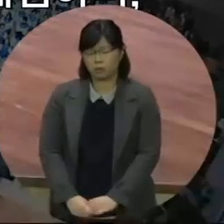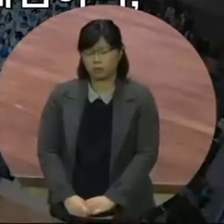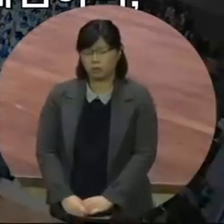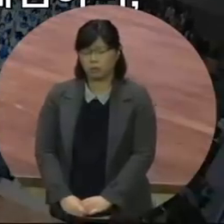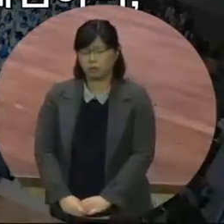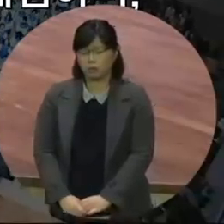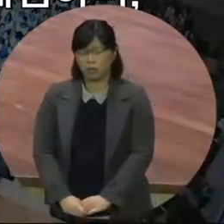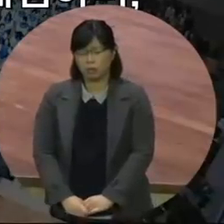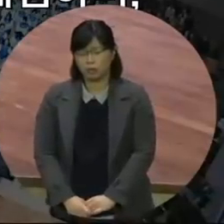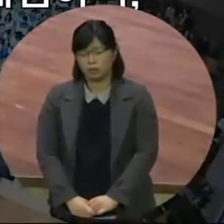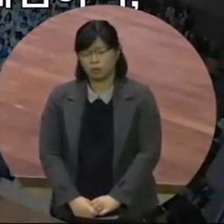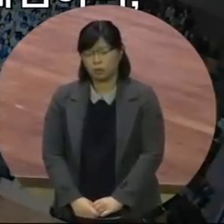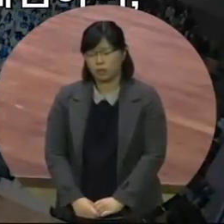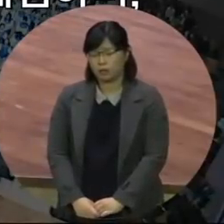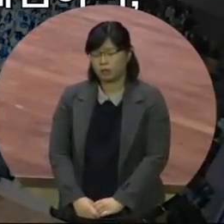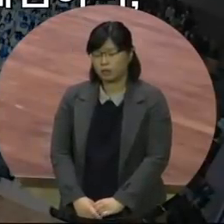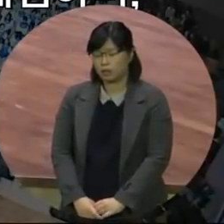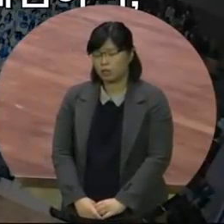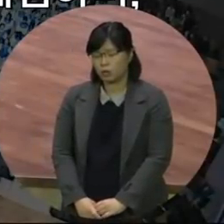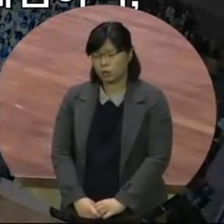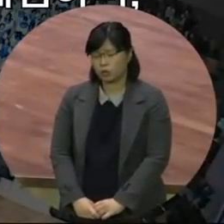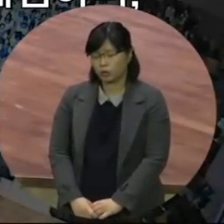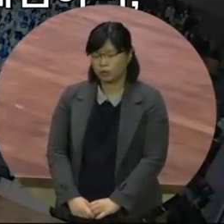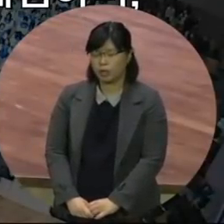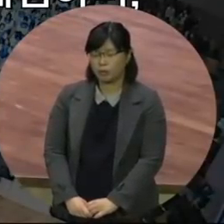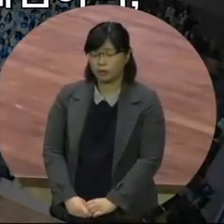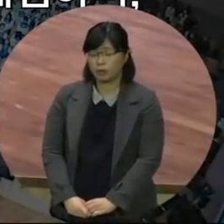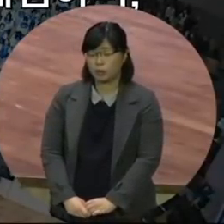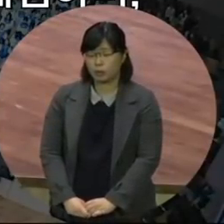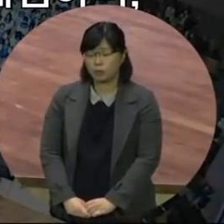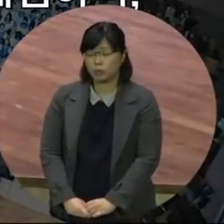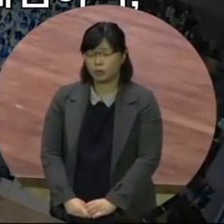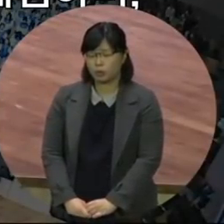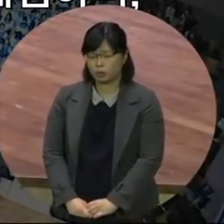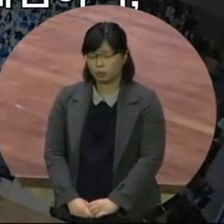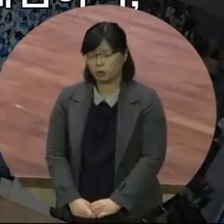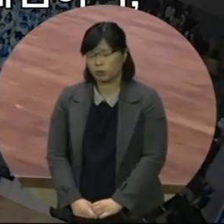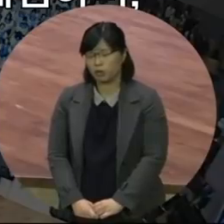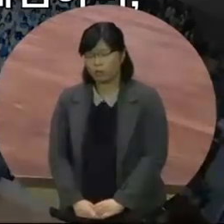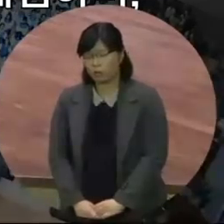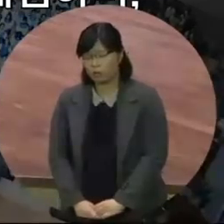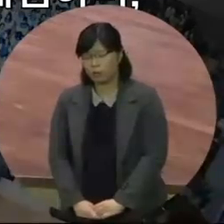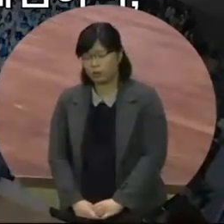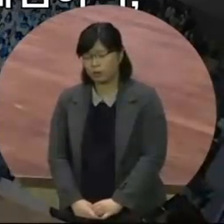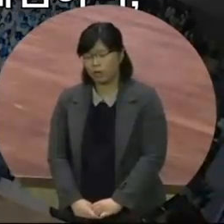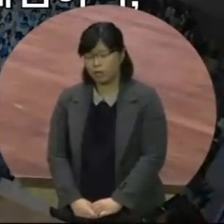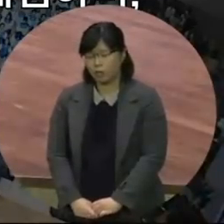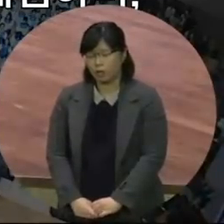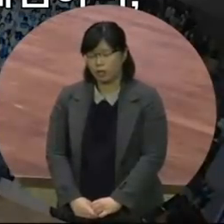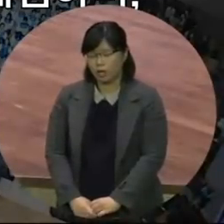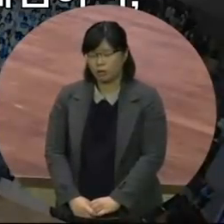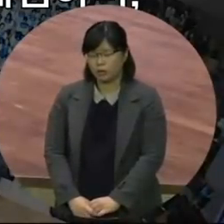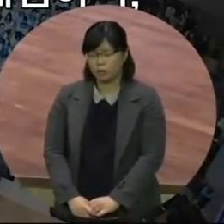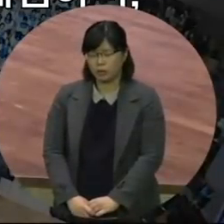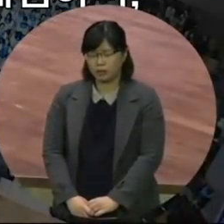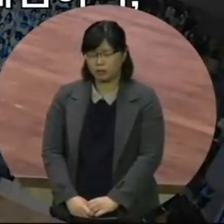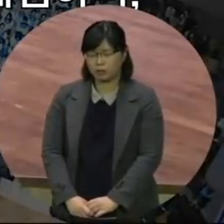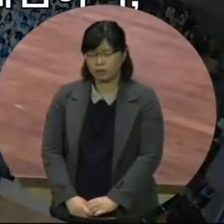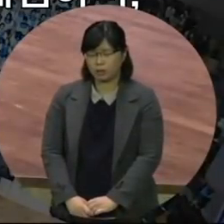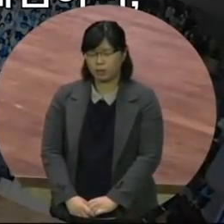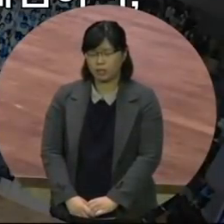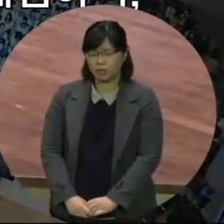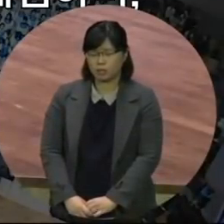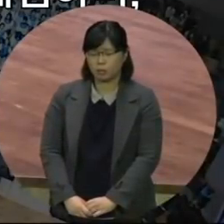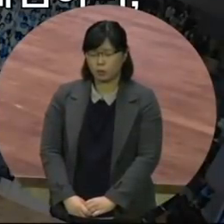기도가 사실적으로 되어지게 하여 주옵소서. 무릎 꿇는 기도가 되어지길 원합니다. 이러므로 참된 응답을 누리길 원하오니 하나님